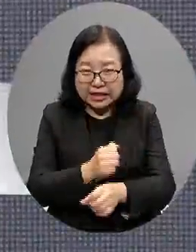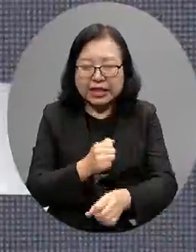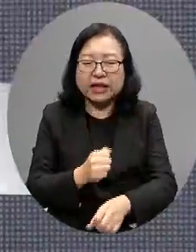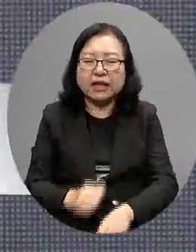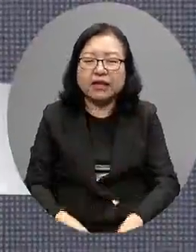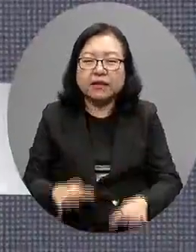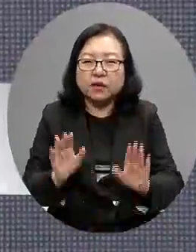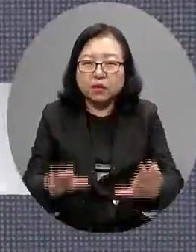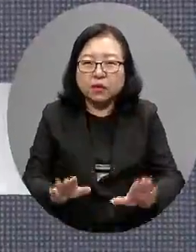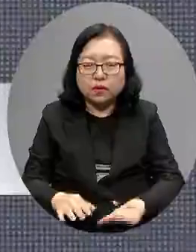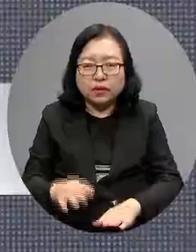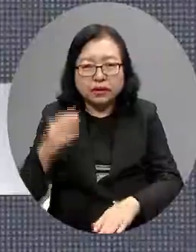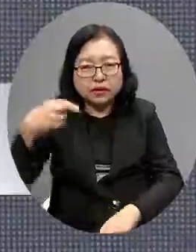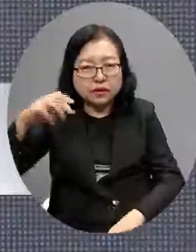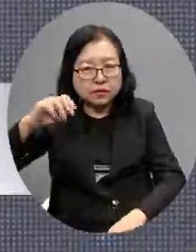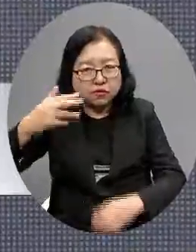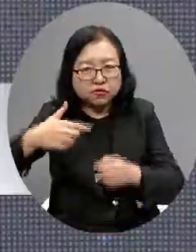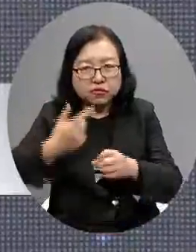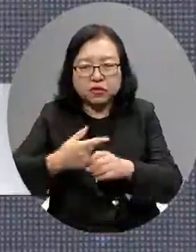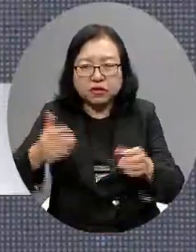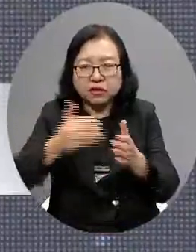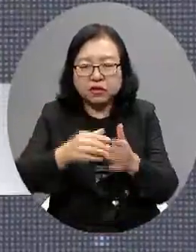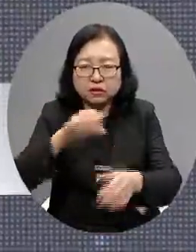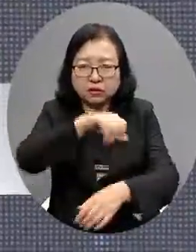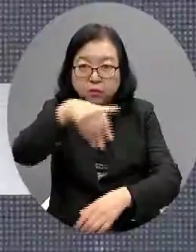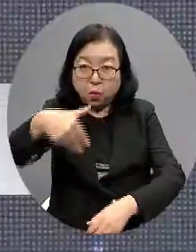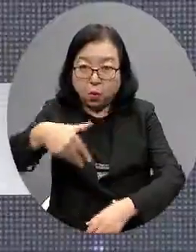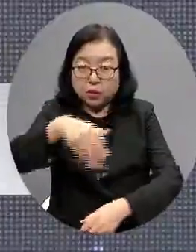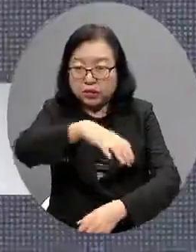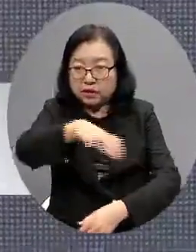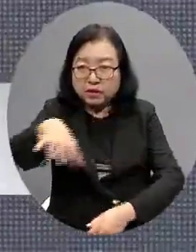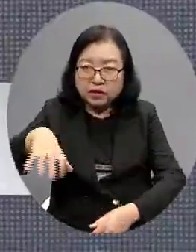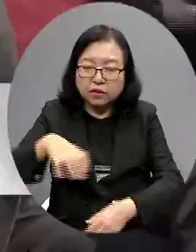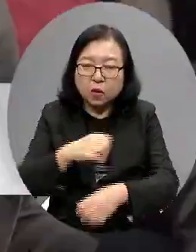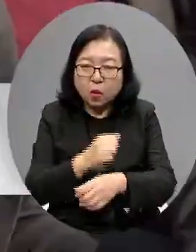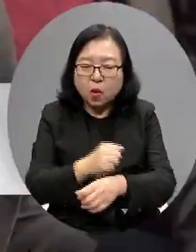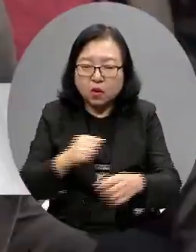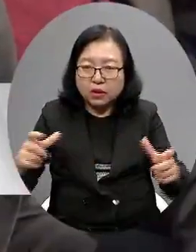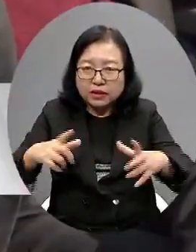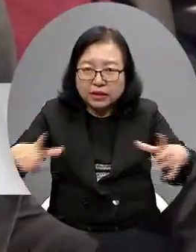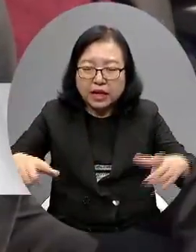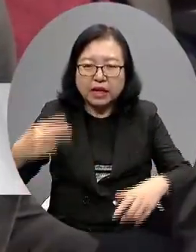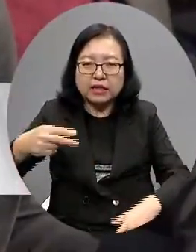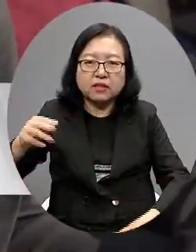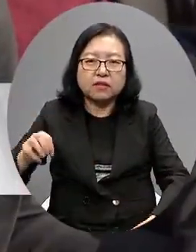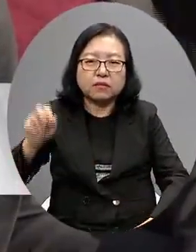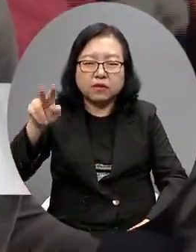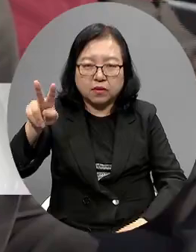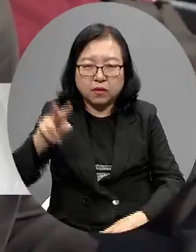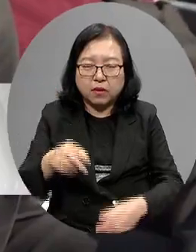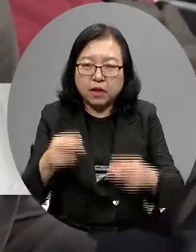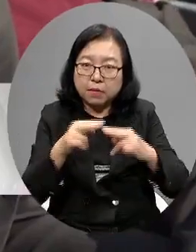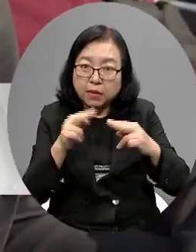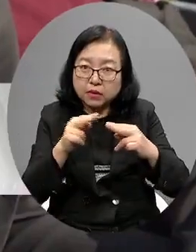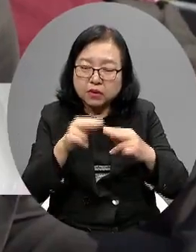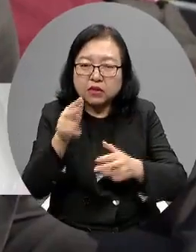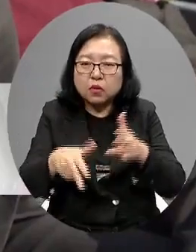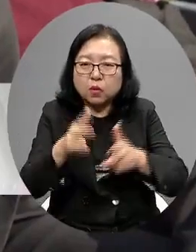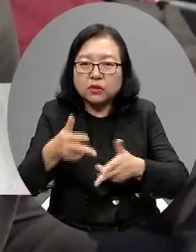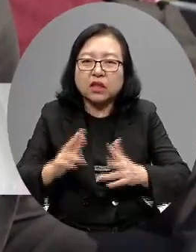코리아는 2026년까지 창 외투 지역 2미터에 반도체 소재 생산공장을